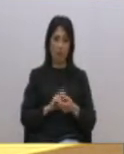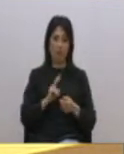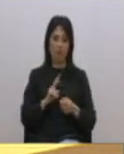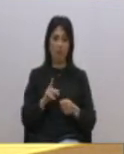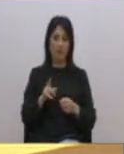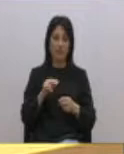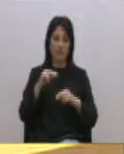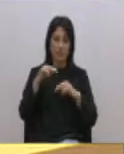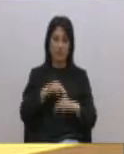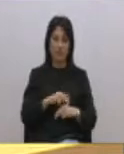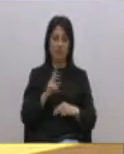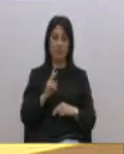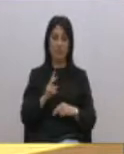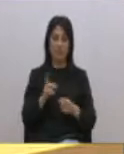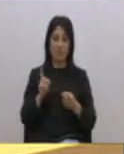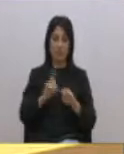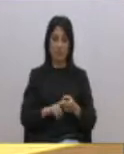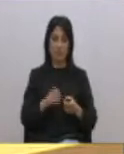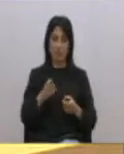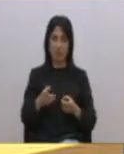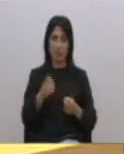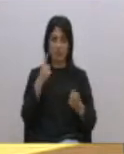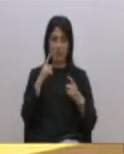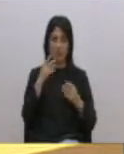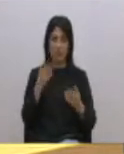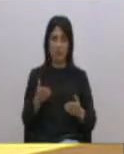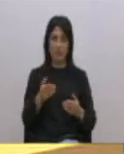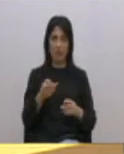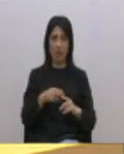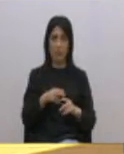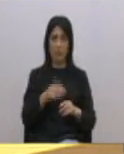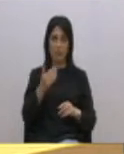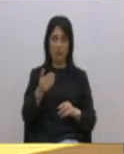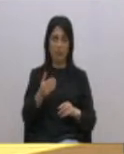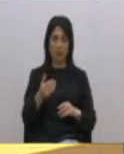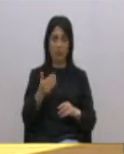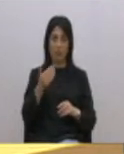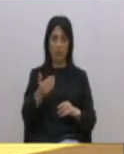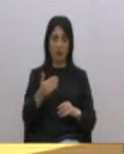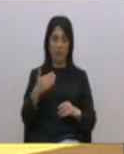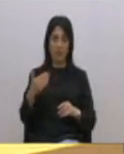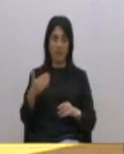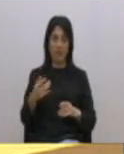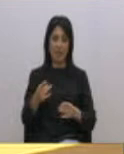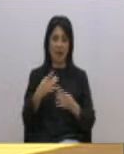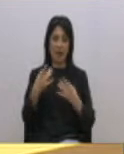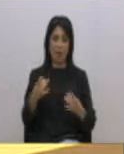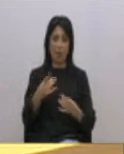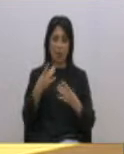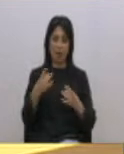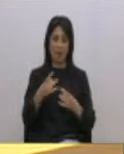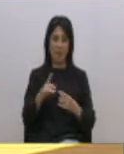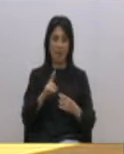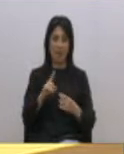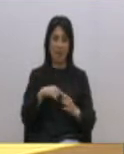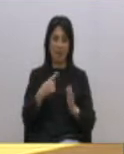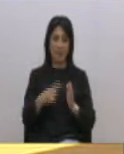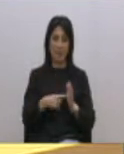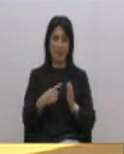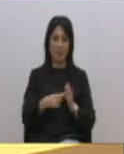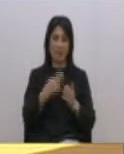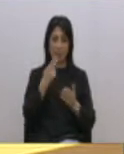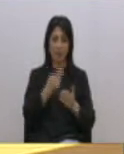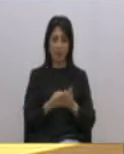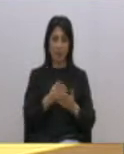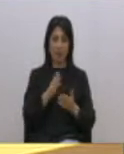უშუალოდ ვისაც უკავშირდება ეს ინიციატივა, ამიტომ მათთან და მათი მხრიდან გამოხატული გარკვეული საკითხების